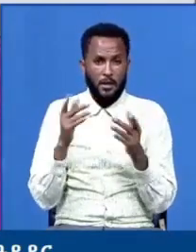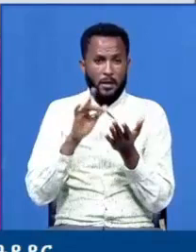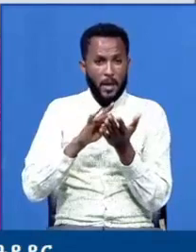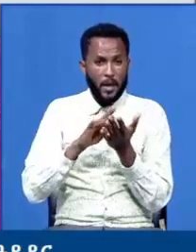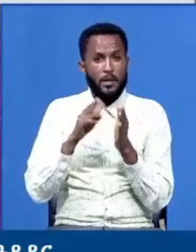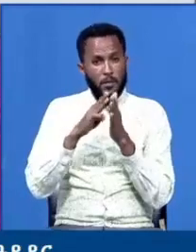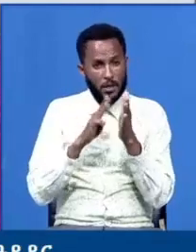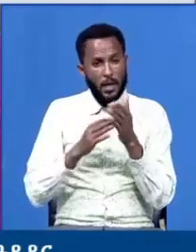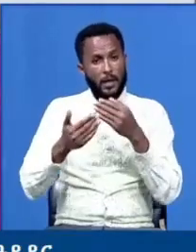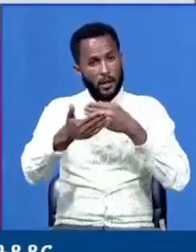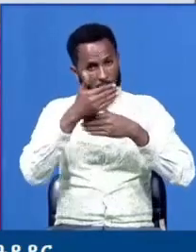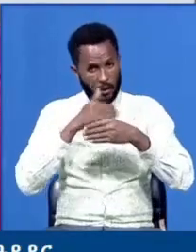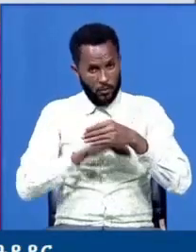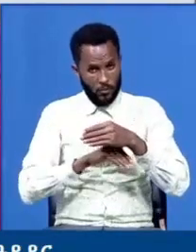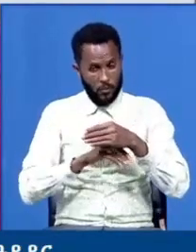መድሓኒታት እውን ብኣግባቡ ክኣትወልና